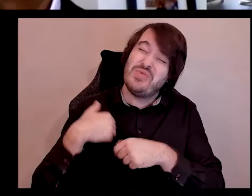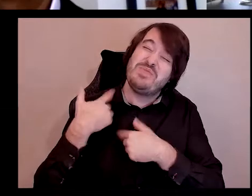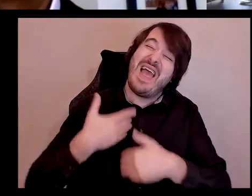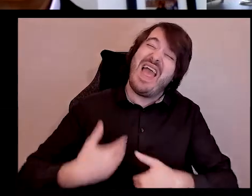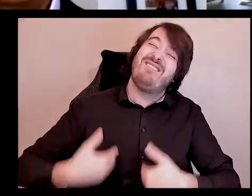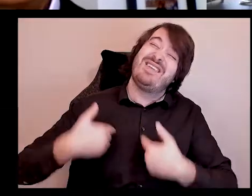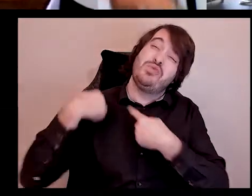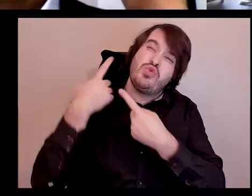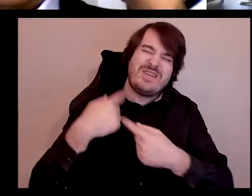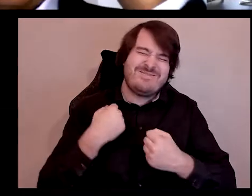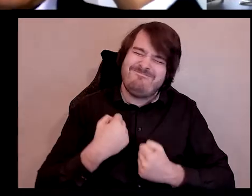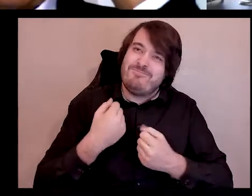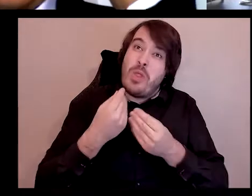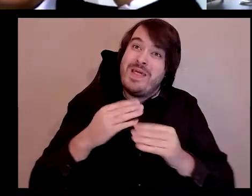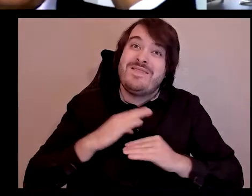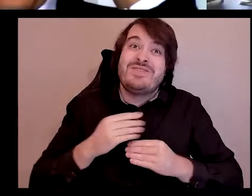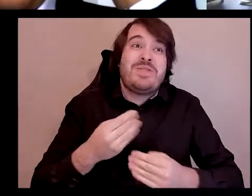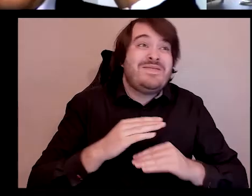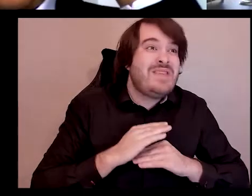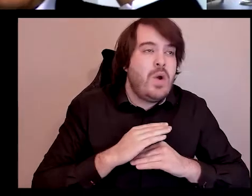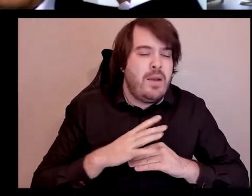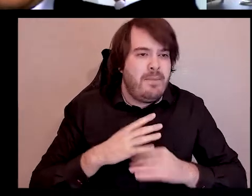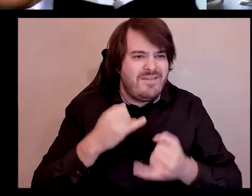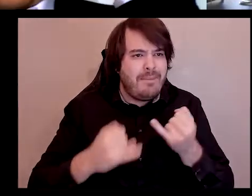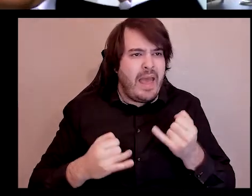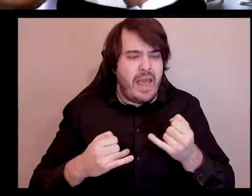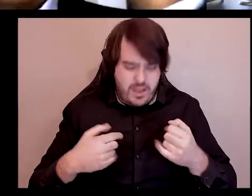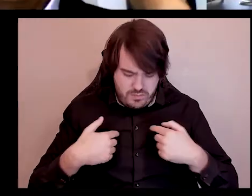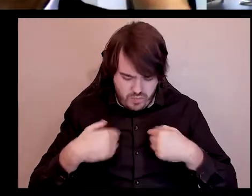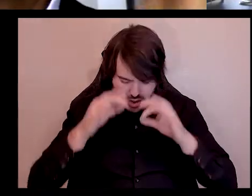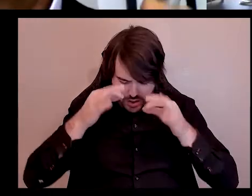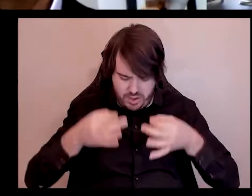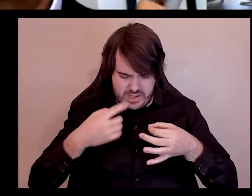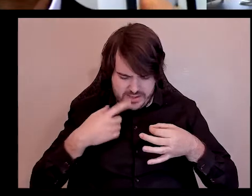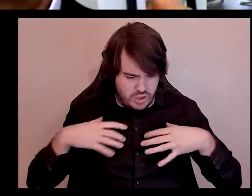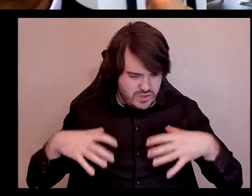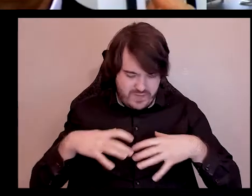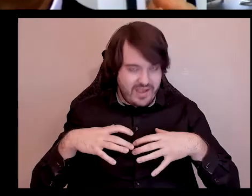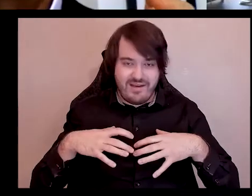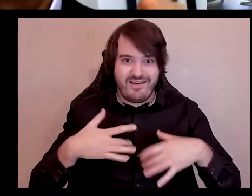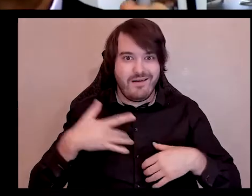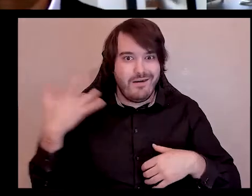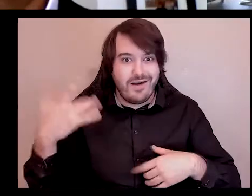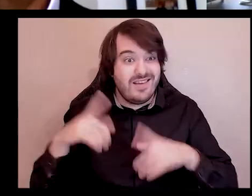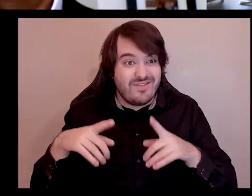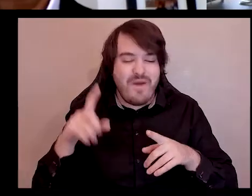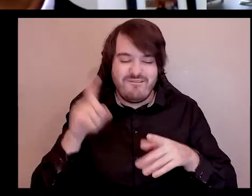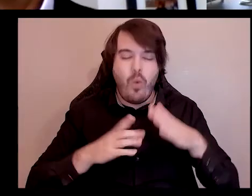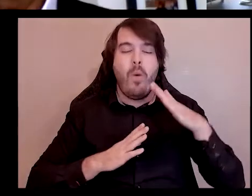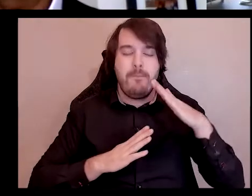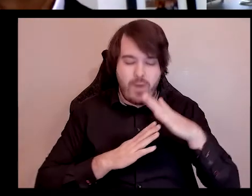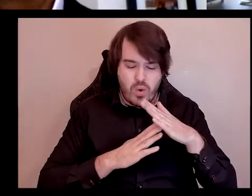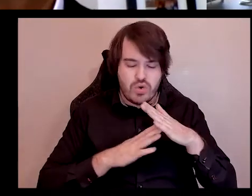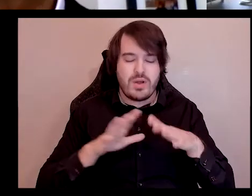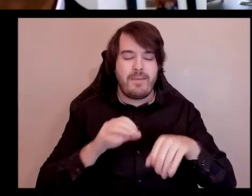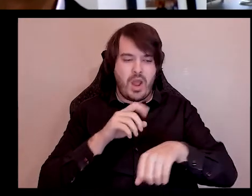c'est pas évident. J'ai fait mon travail toute ma vie, je me suis efforcé de donner satisfaction, mais dans les faits, comment je m'y prends,